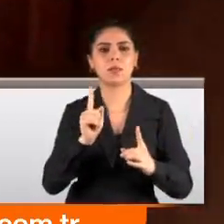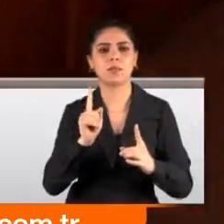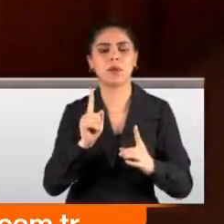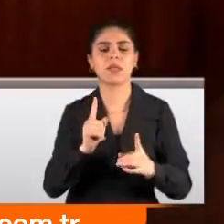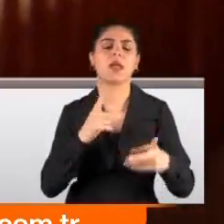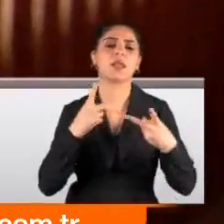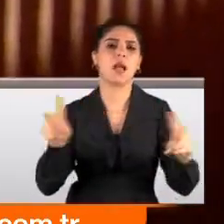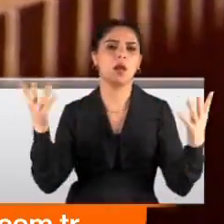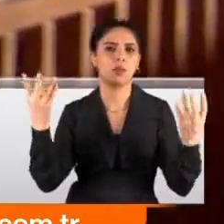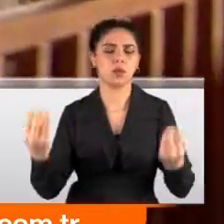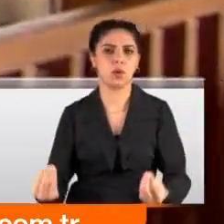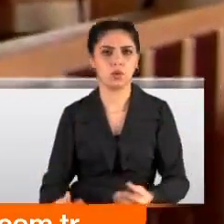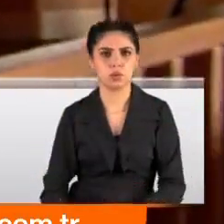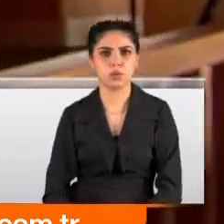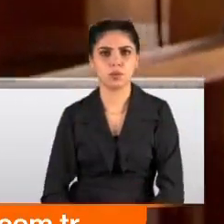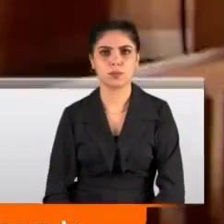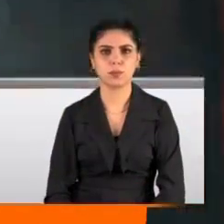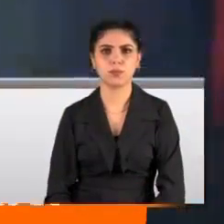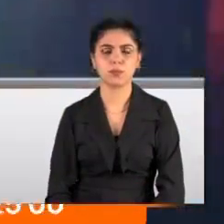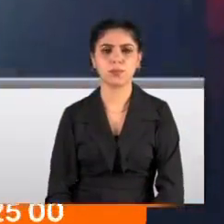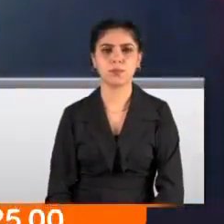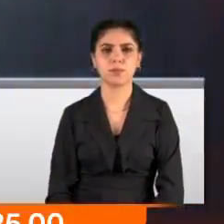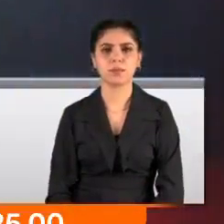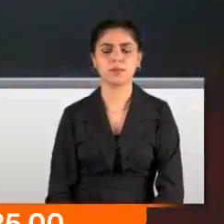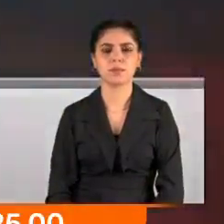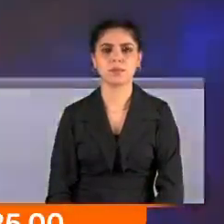mahkemece adli kontrol şartıyla serbest bırakıldı. Olamaz.